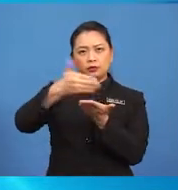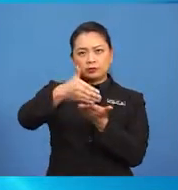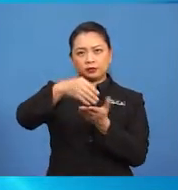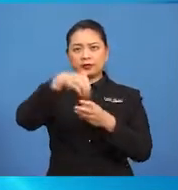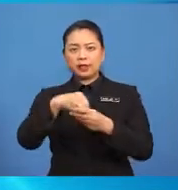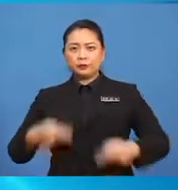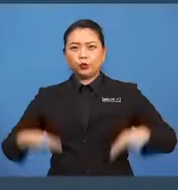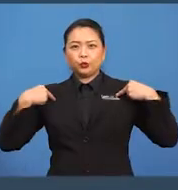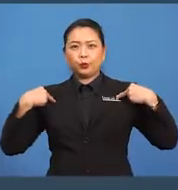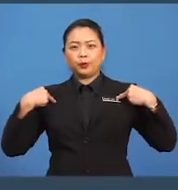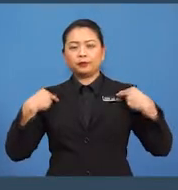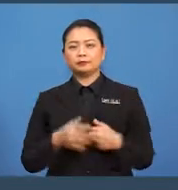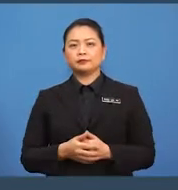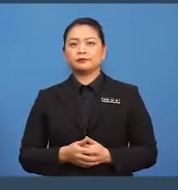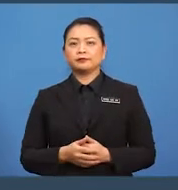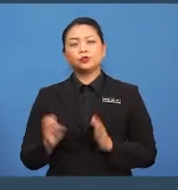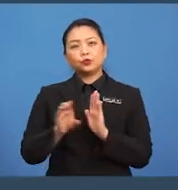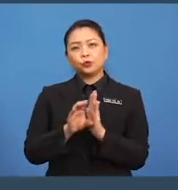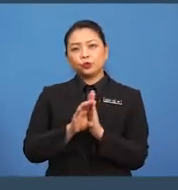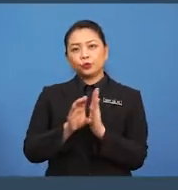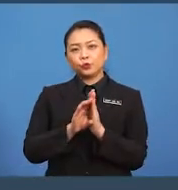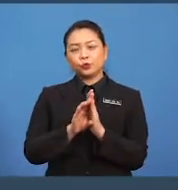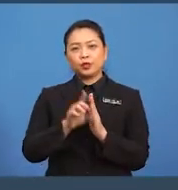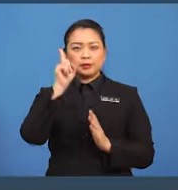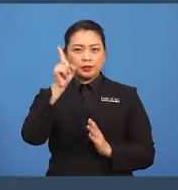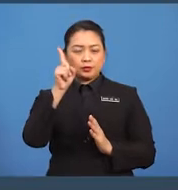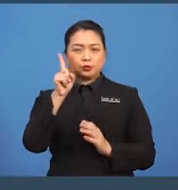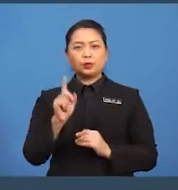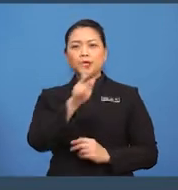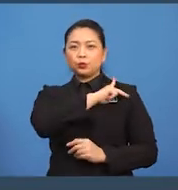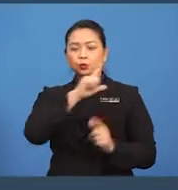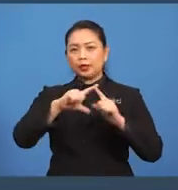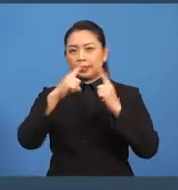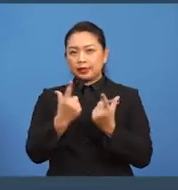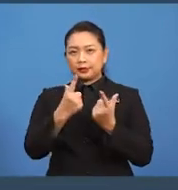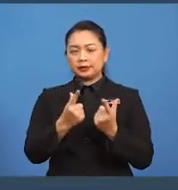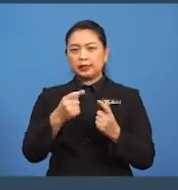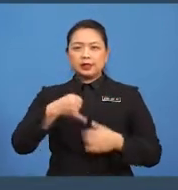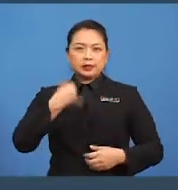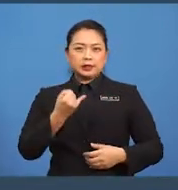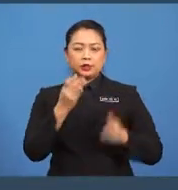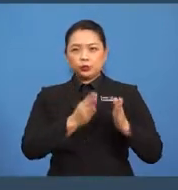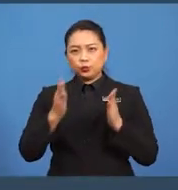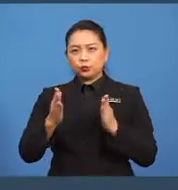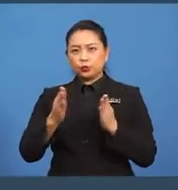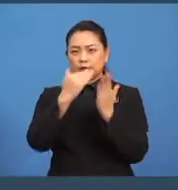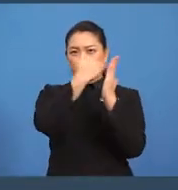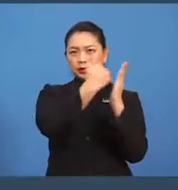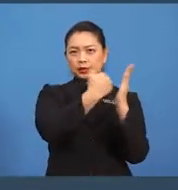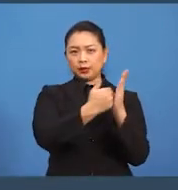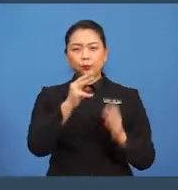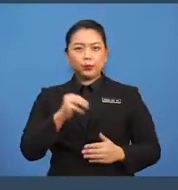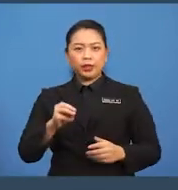kehidupan seharian. Contohnya, seorang ketua kelas ingin menyusun senarai nama murid mengikut